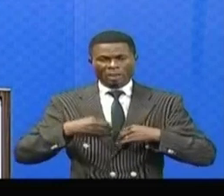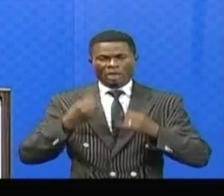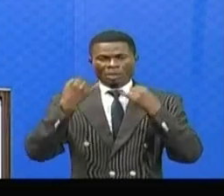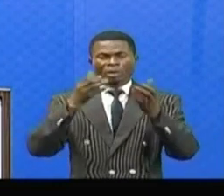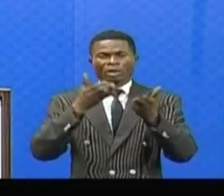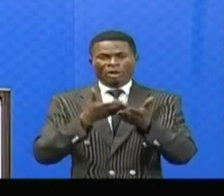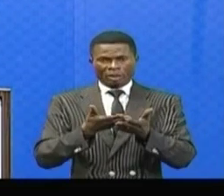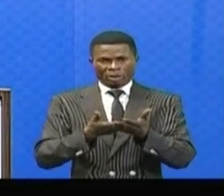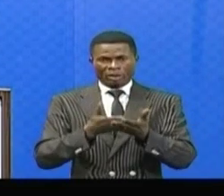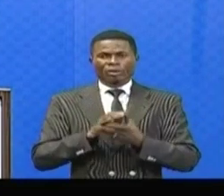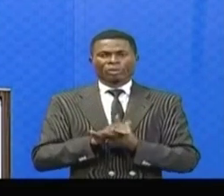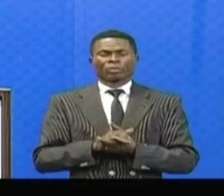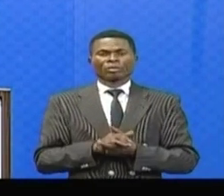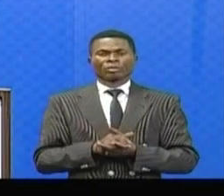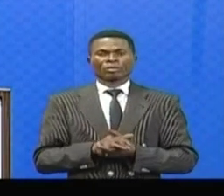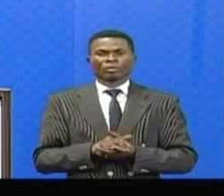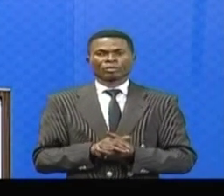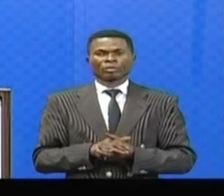d'information.